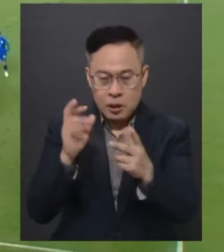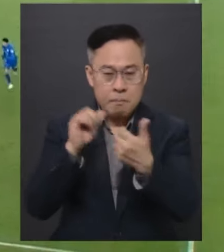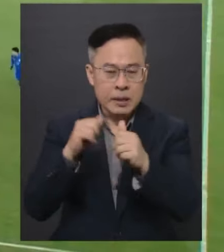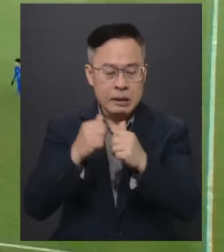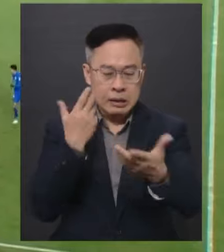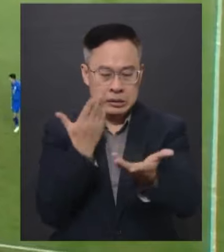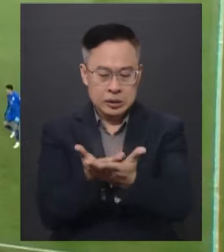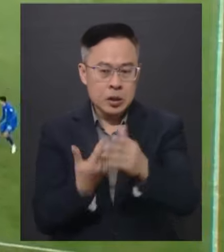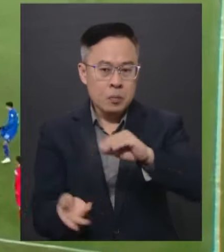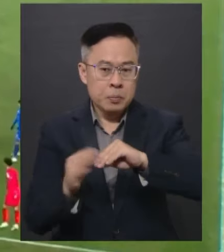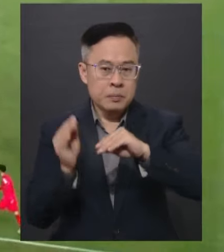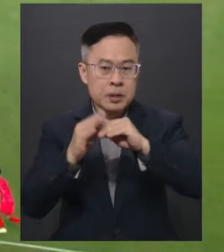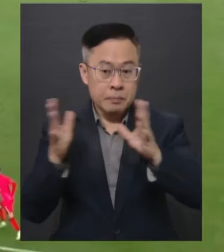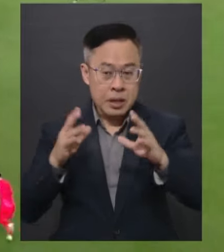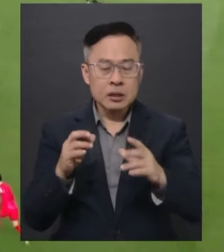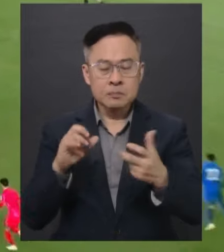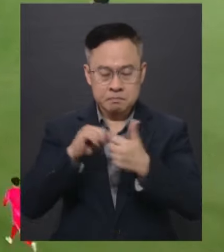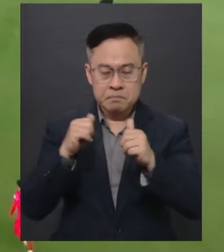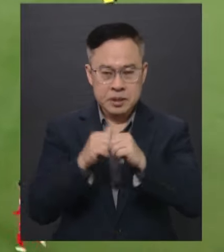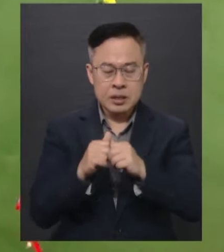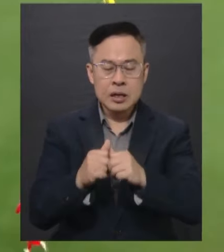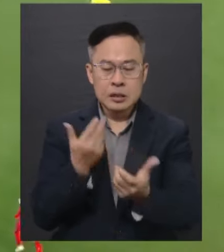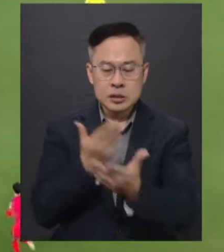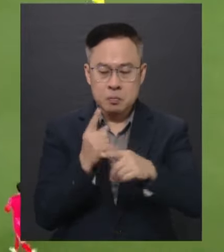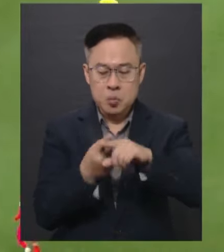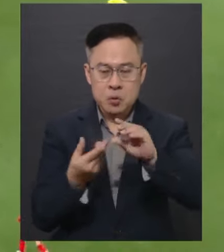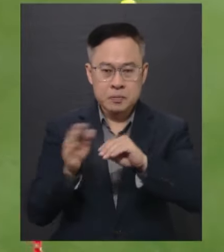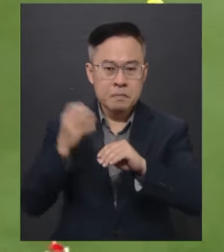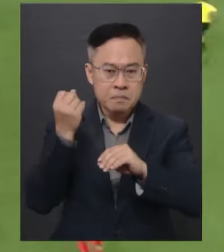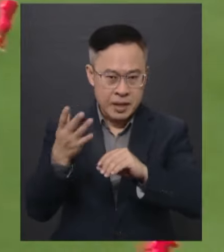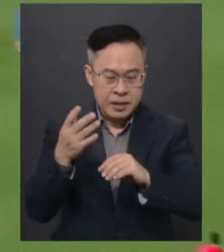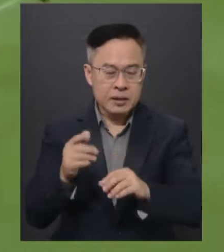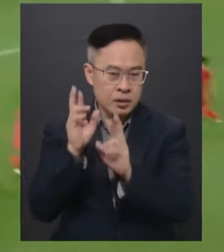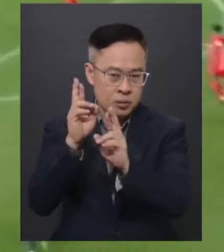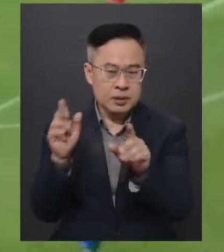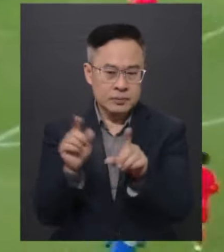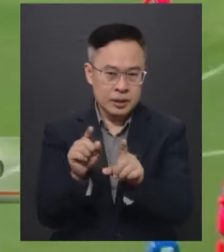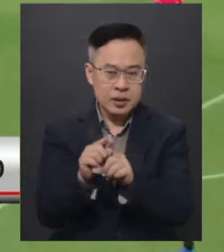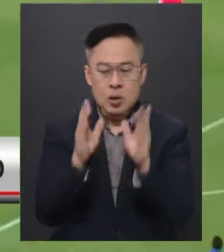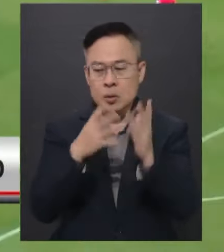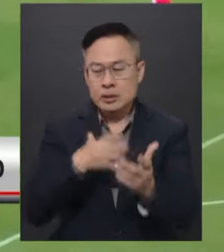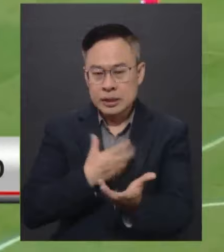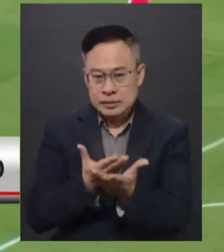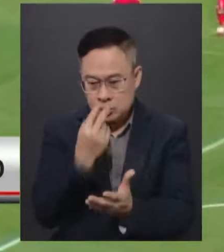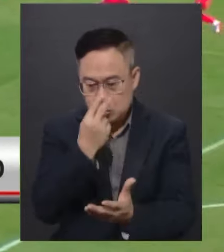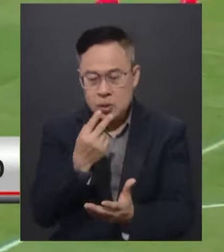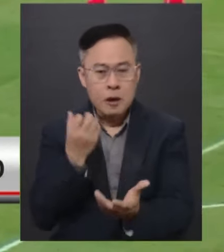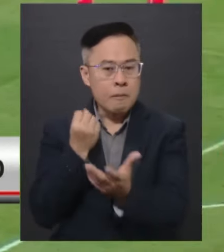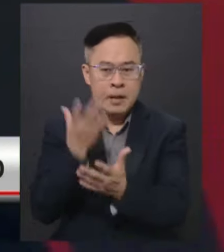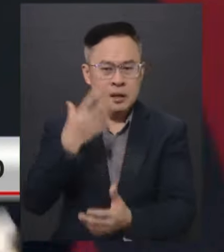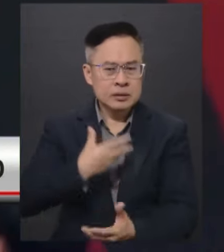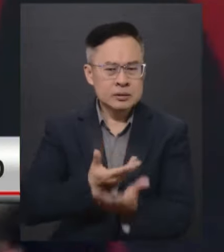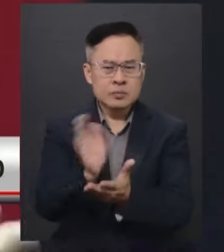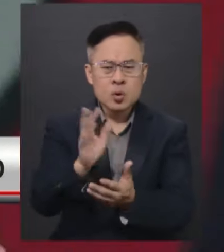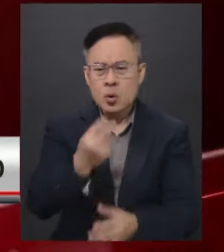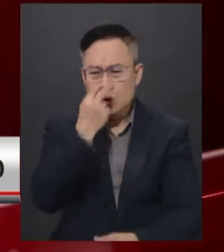ราคาตั๋วผีที่อาจจะดูโกงเวอร์ไปหน่อยนะก็ต้องควบคุมราคาให้ดีสำหรับคนที่อยากจะไปซื้อนะครับถ้ามันแพงเกินไปก็อาจจะ